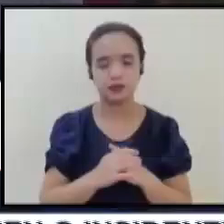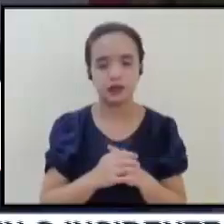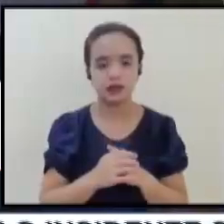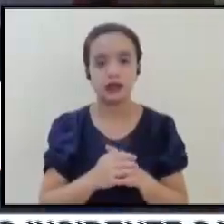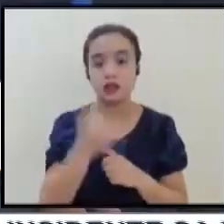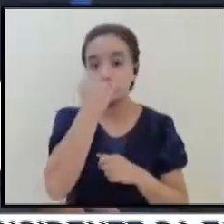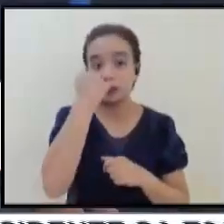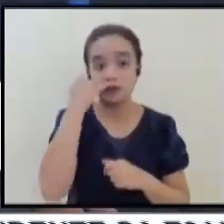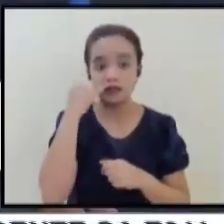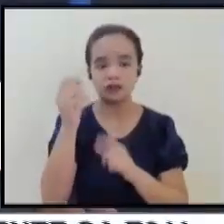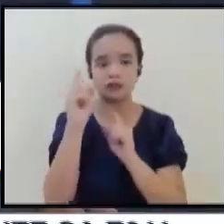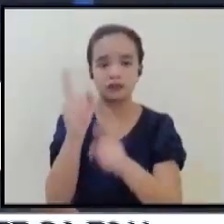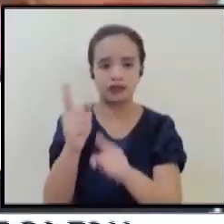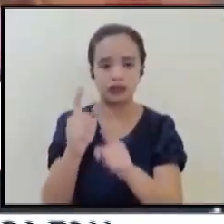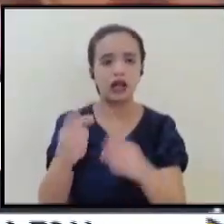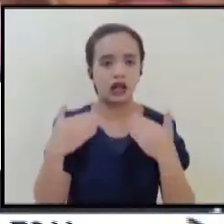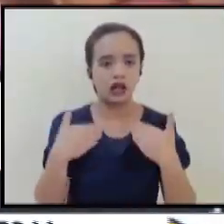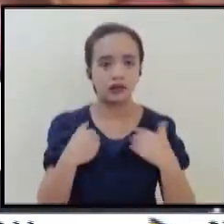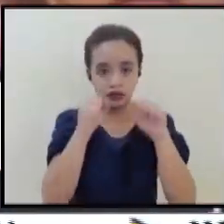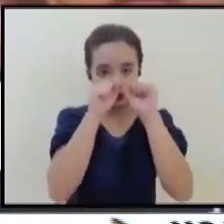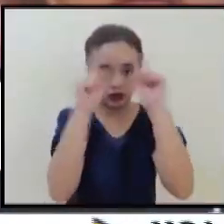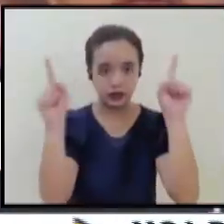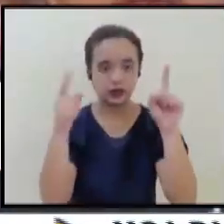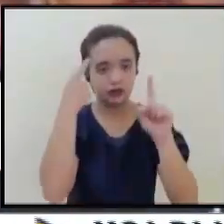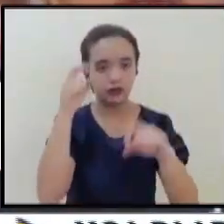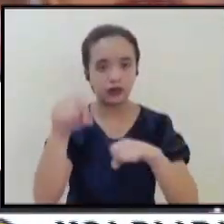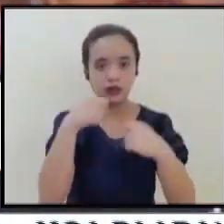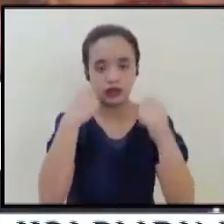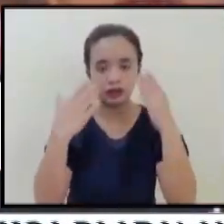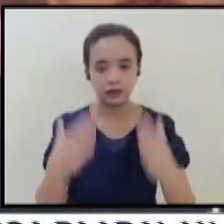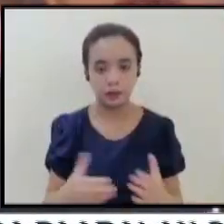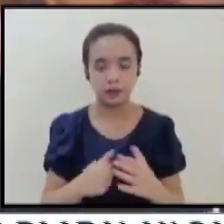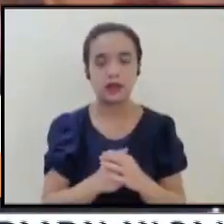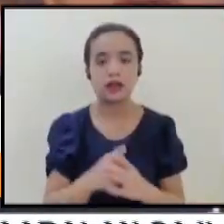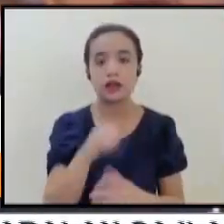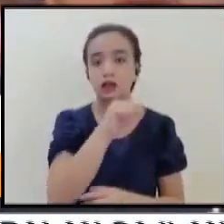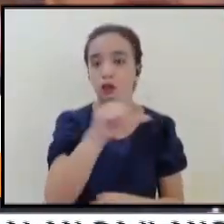may sorpresa pa sa mga atleta. Lahat ng mga magcha-champion sa bawat